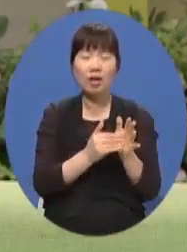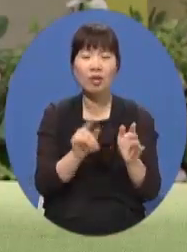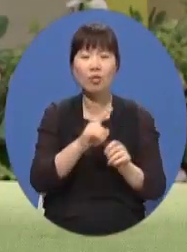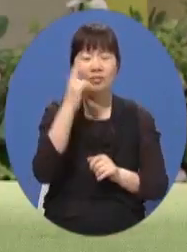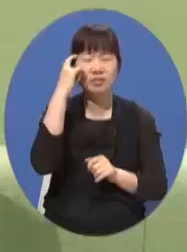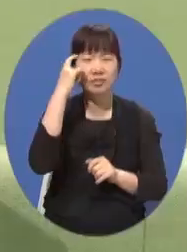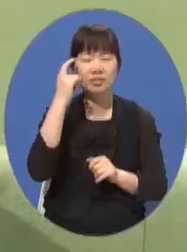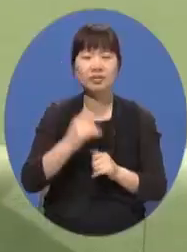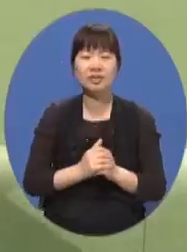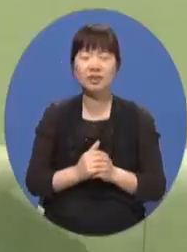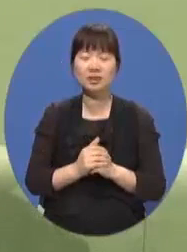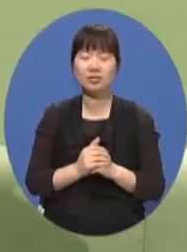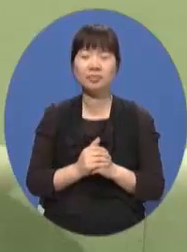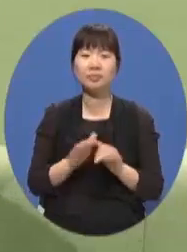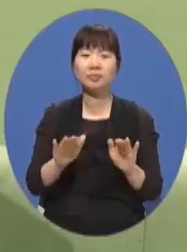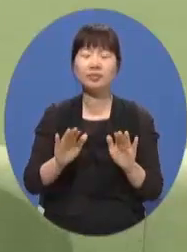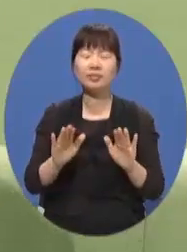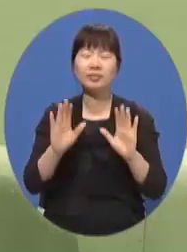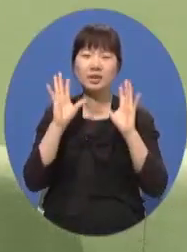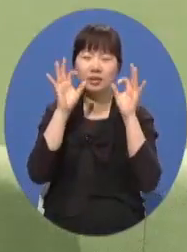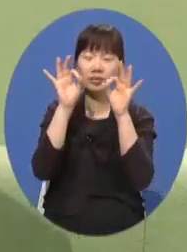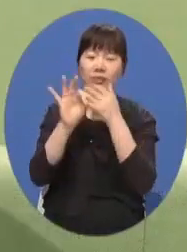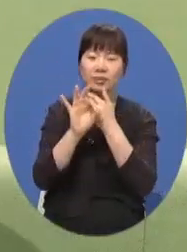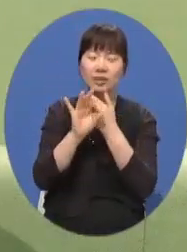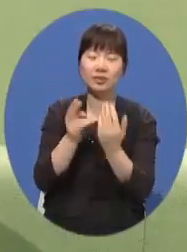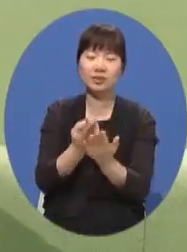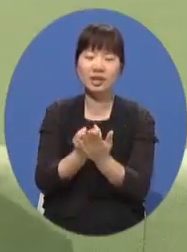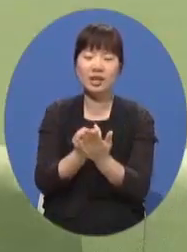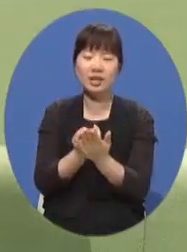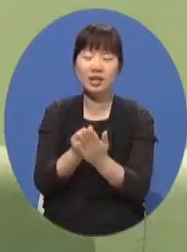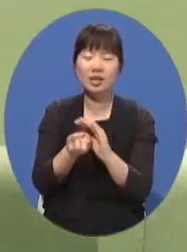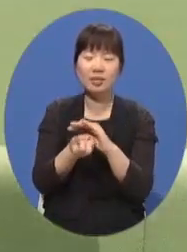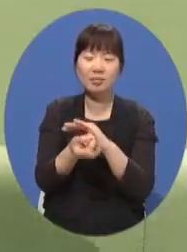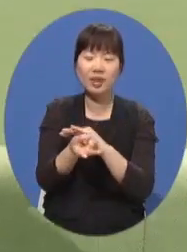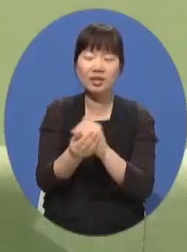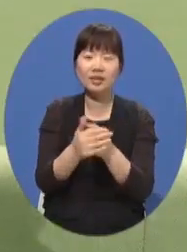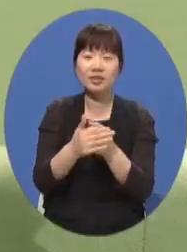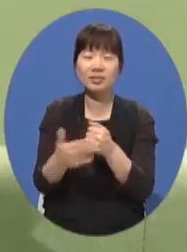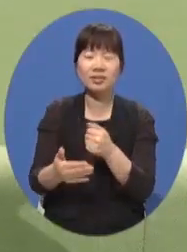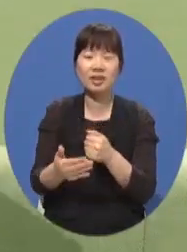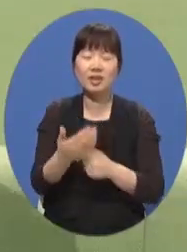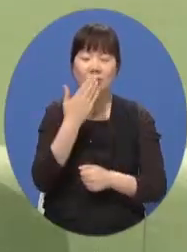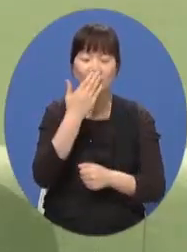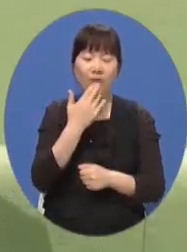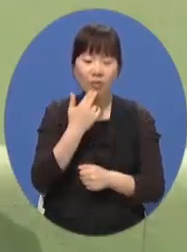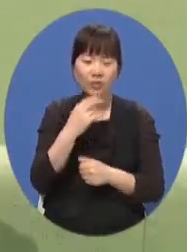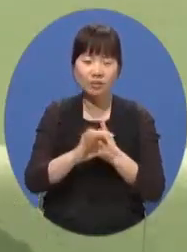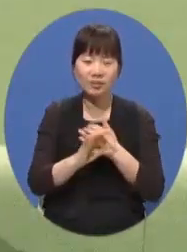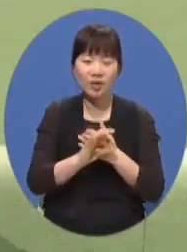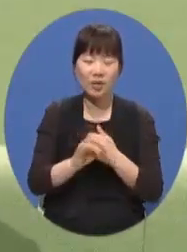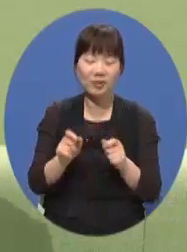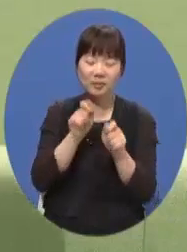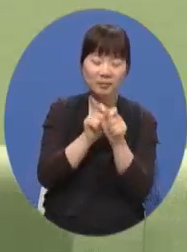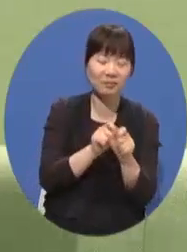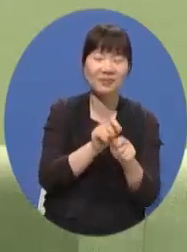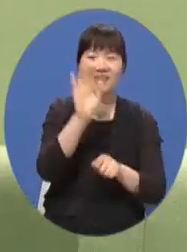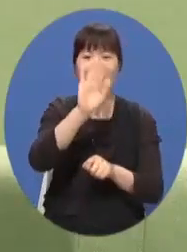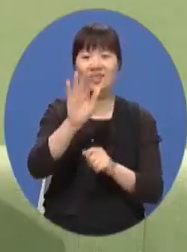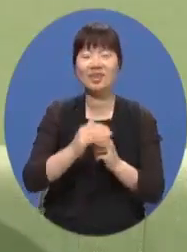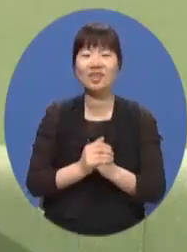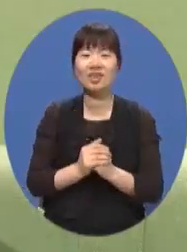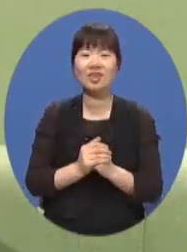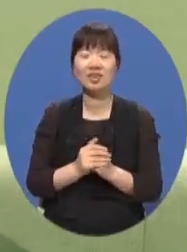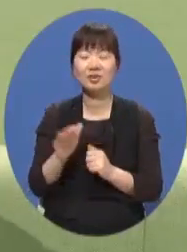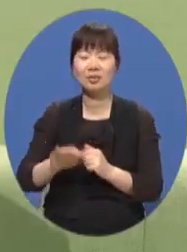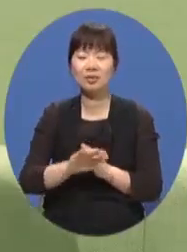예. 그러니까 아예 애들도요. 이제 누울 자리 보고 다리를 뻗어서 네. 아예 가능성이 없으면 붙지도 않아요. 근데